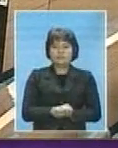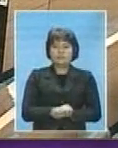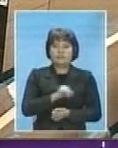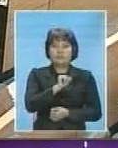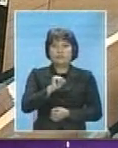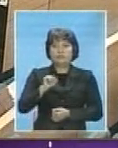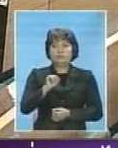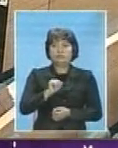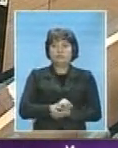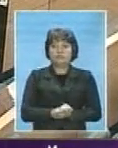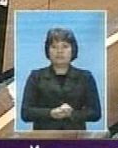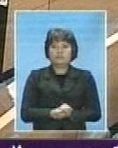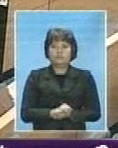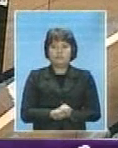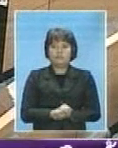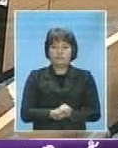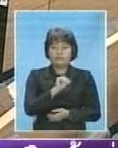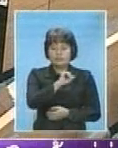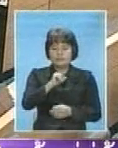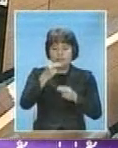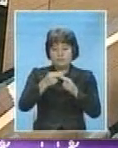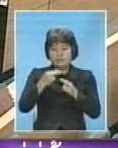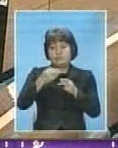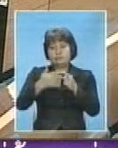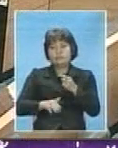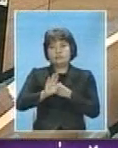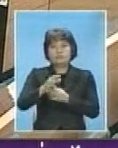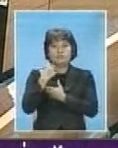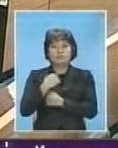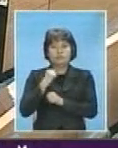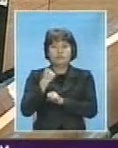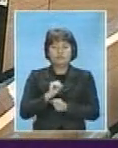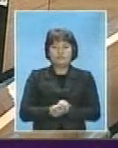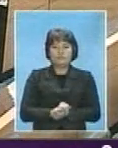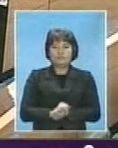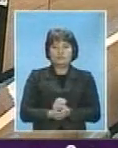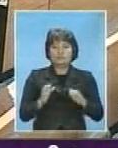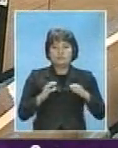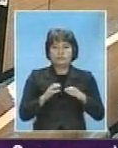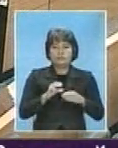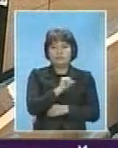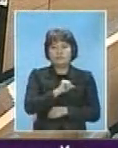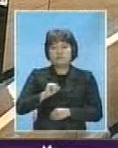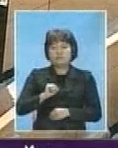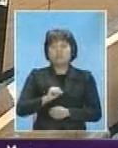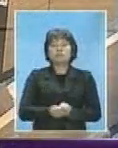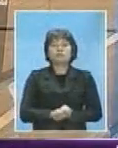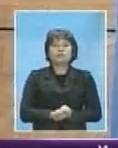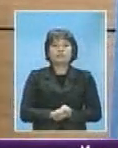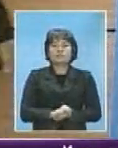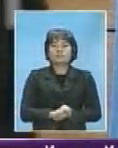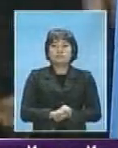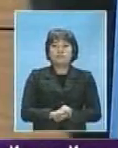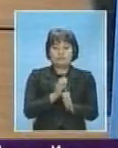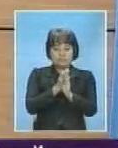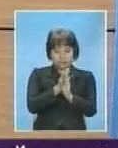รระบบบัญชีรายชื่อพรรคประชาธิปัตย์ในฐานะสมาชิกรัฐสภาครับก่อนที่ผมจะเริ่มการอภิปราย